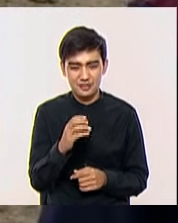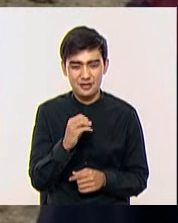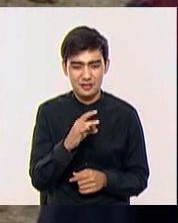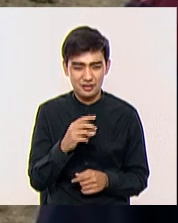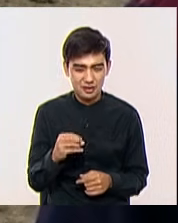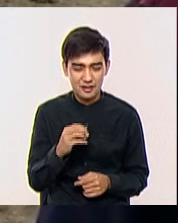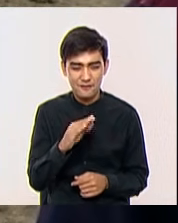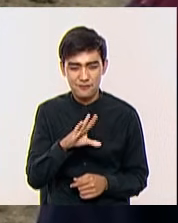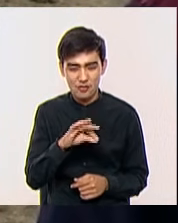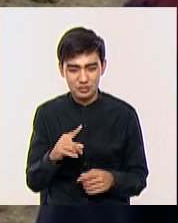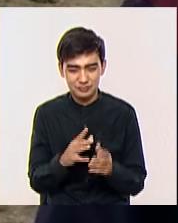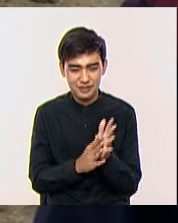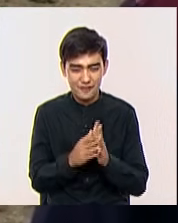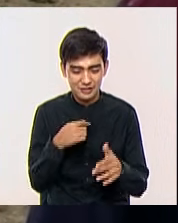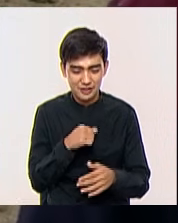жөп таңдап тұрып алып келдім.